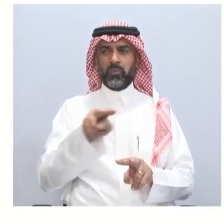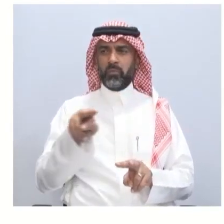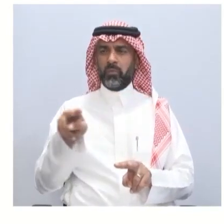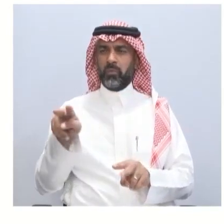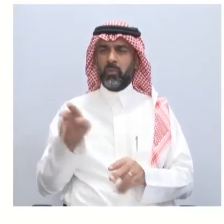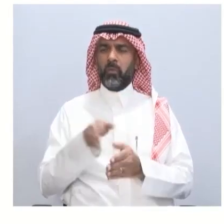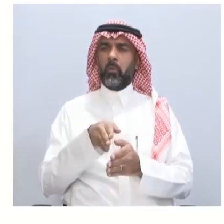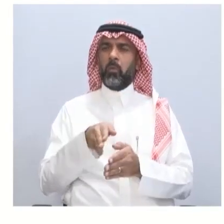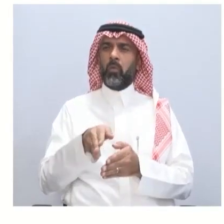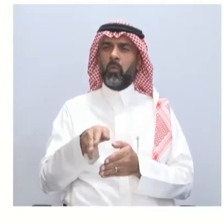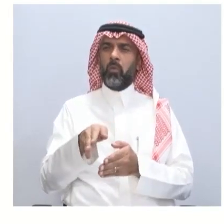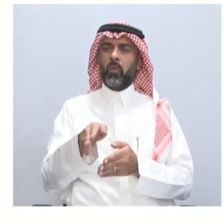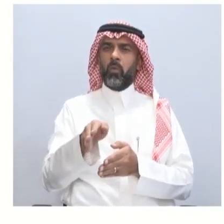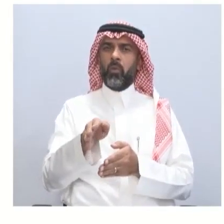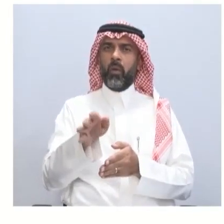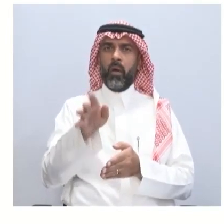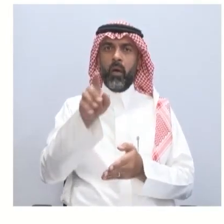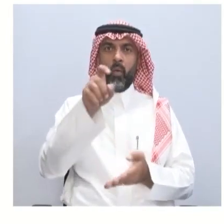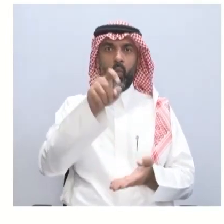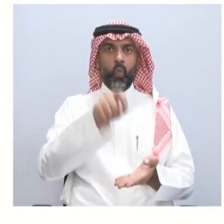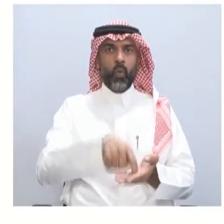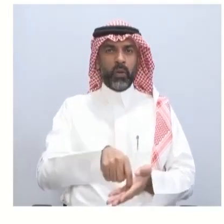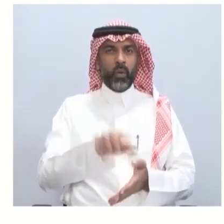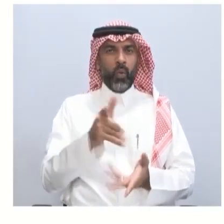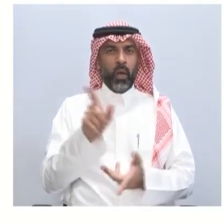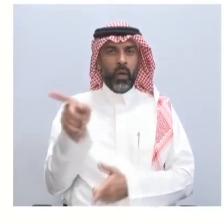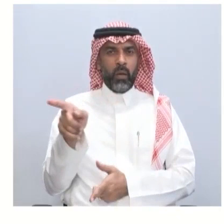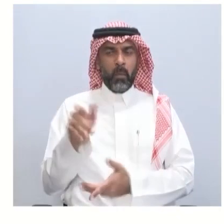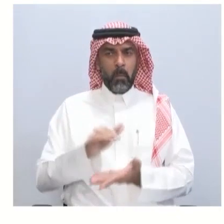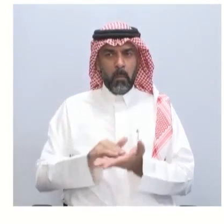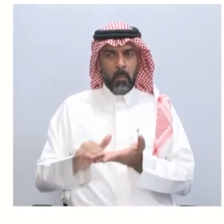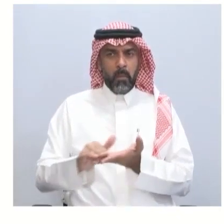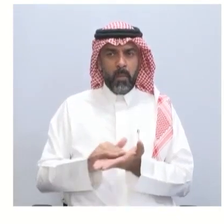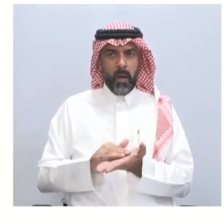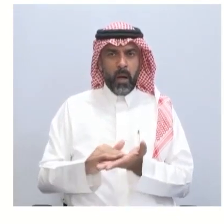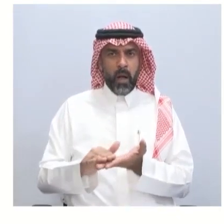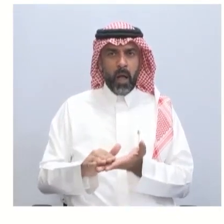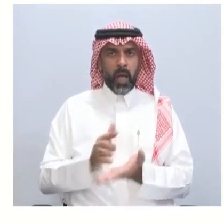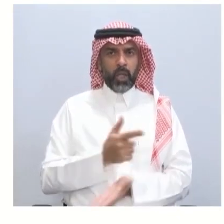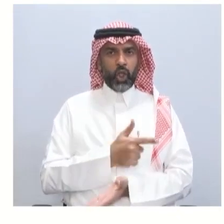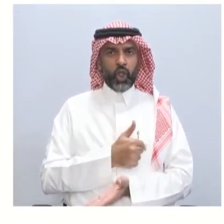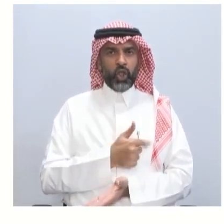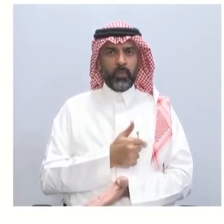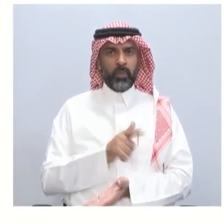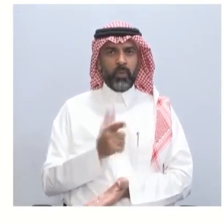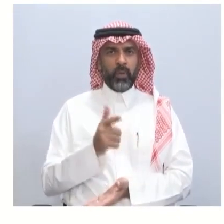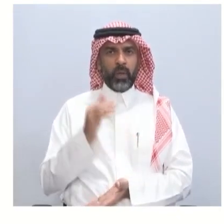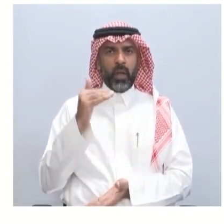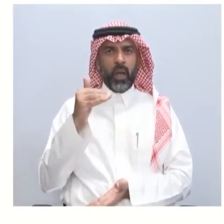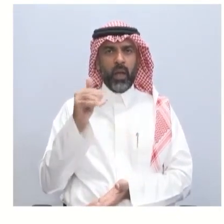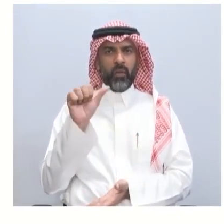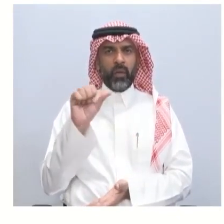مكان نزولهم فوجد مكانا يسمى خضراء